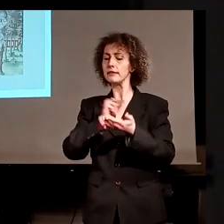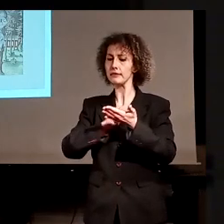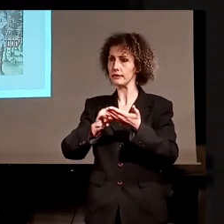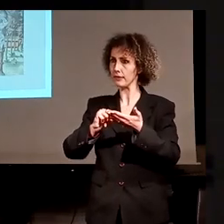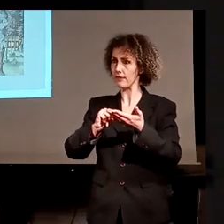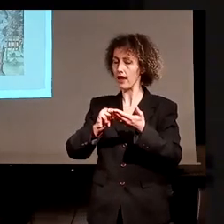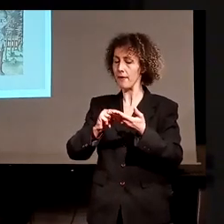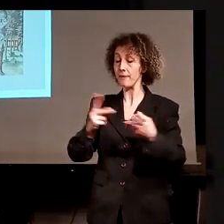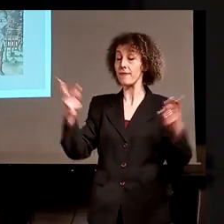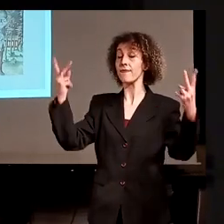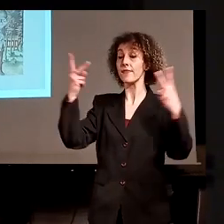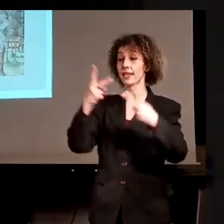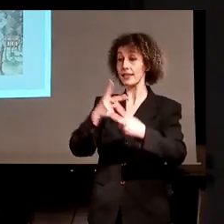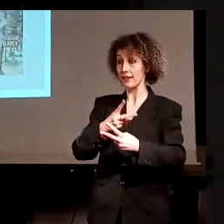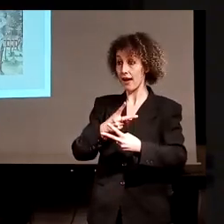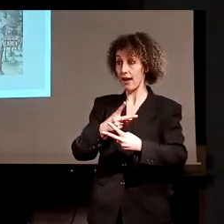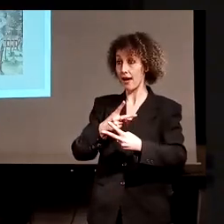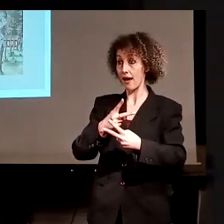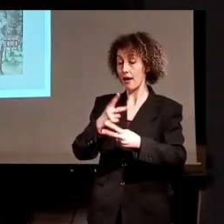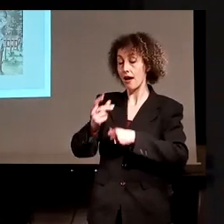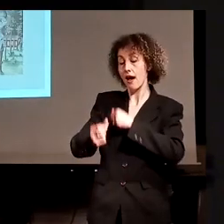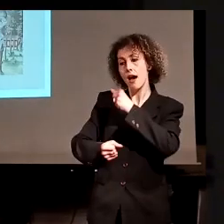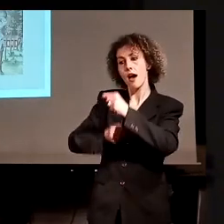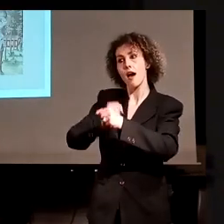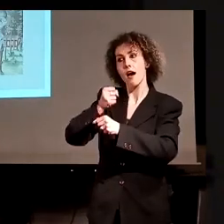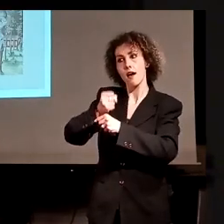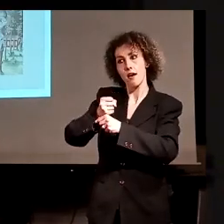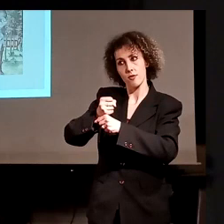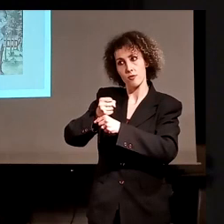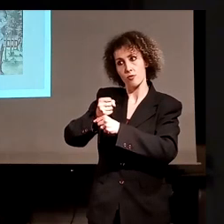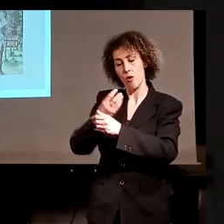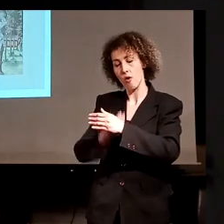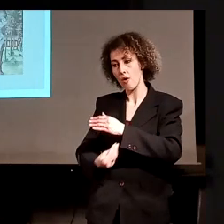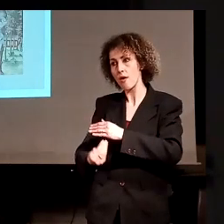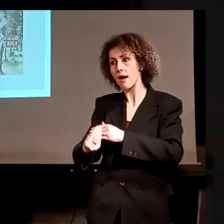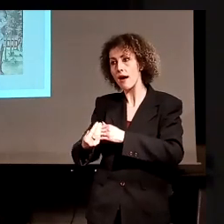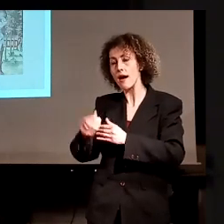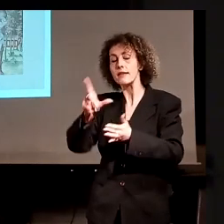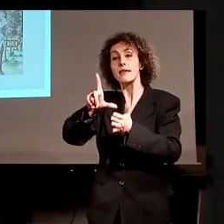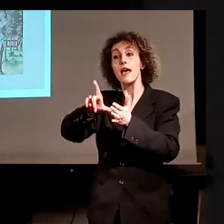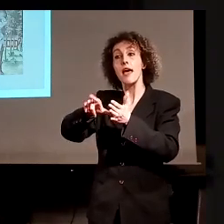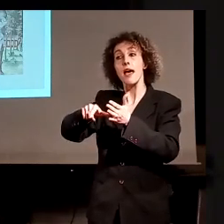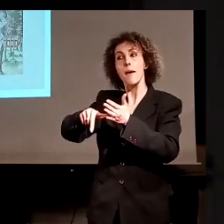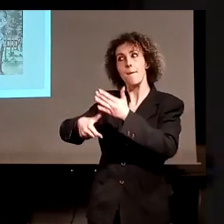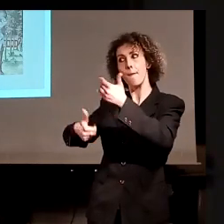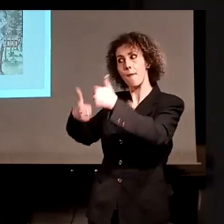la verità la cui mare è la storia è una del tempo deposito